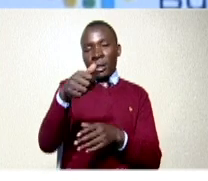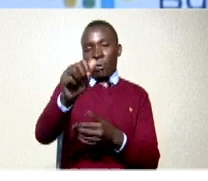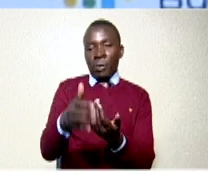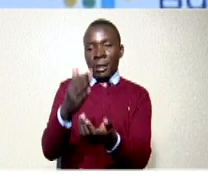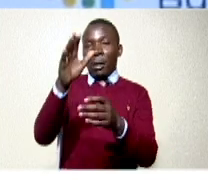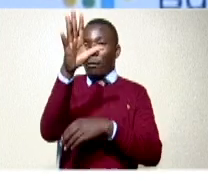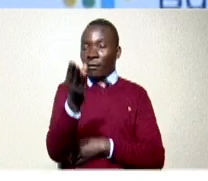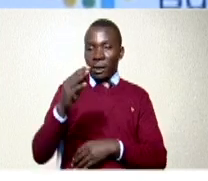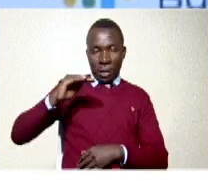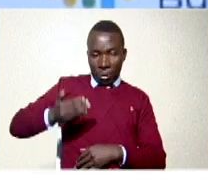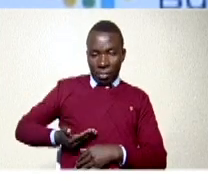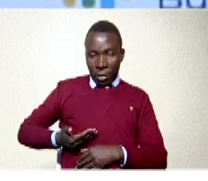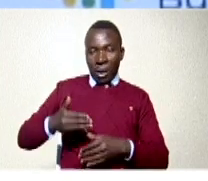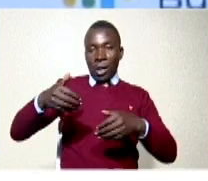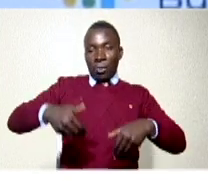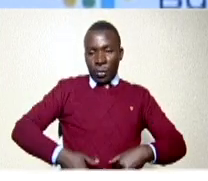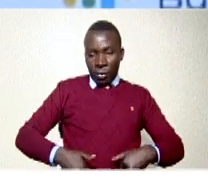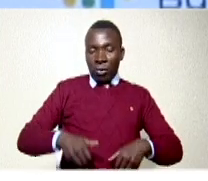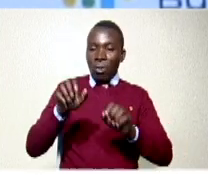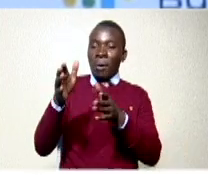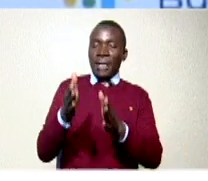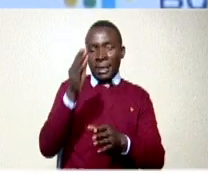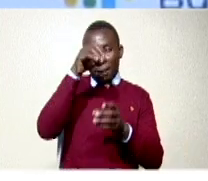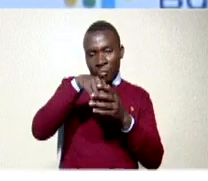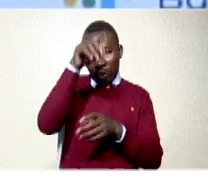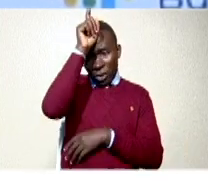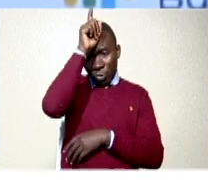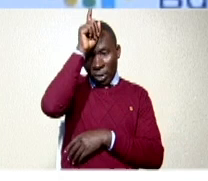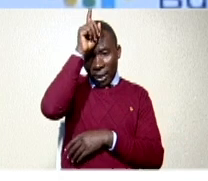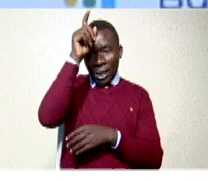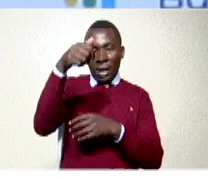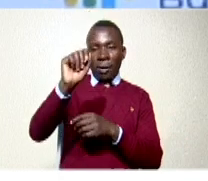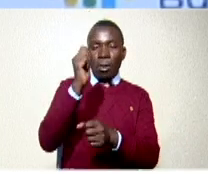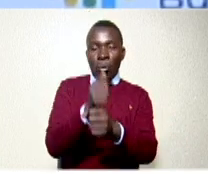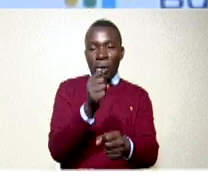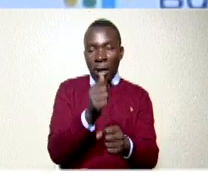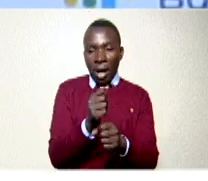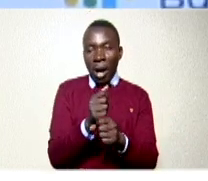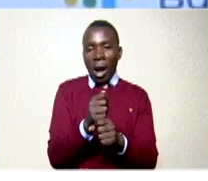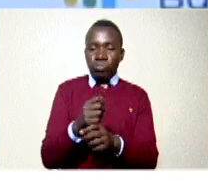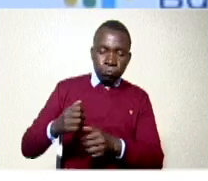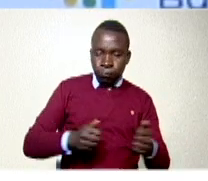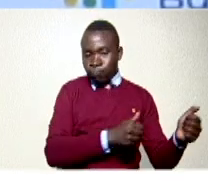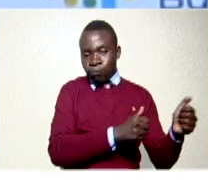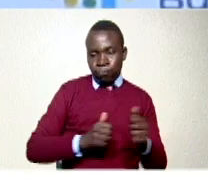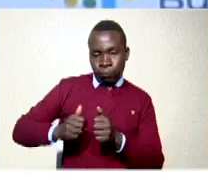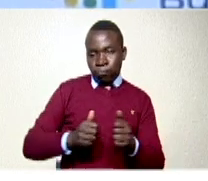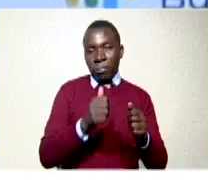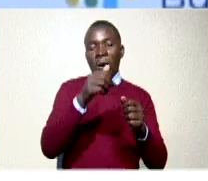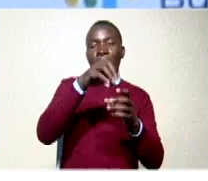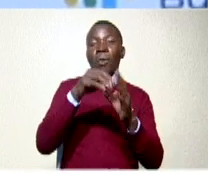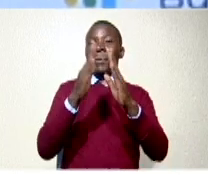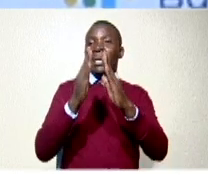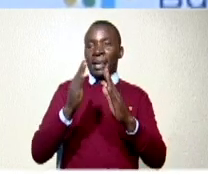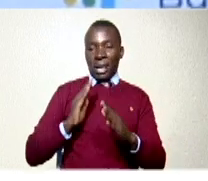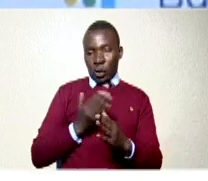nabo bagore n'urwo rubyiruko, nabo bahinzi mu cyaro, nabo bakora mu dukiriro hirya no hino mu mijyi yacu, nabo